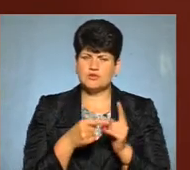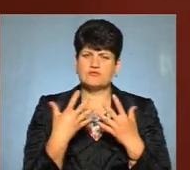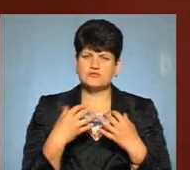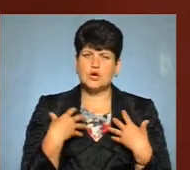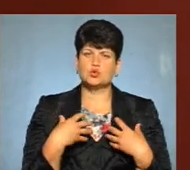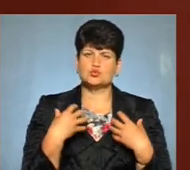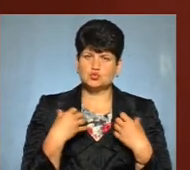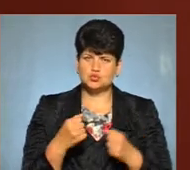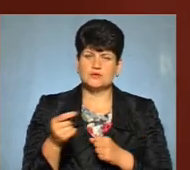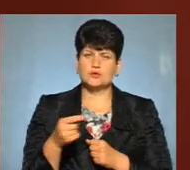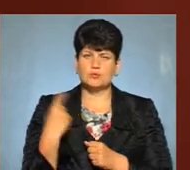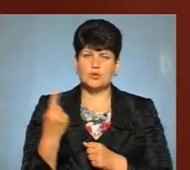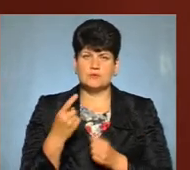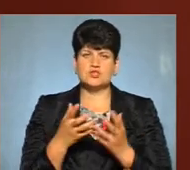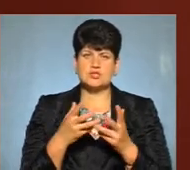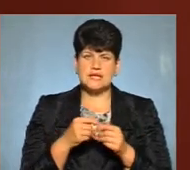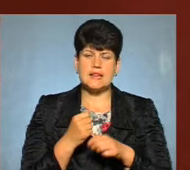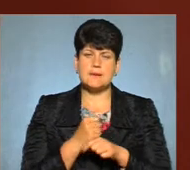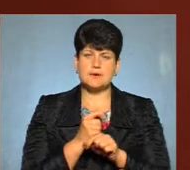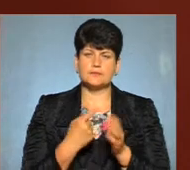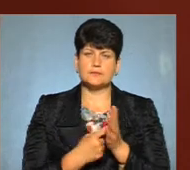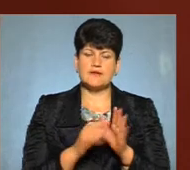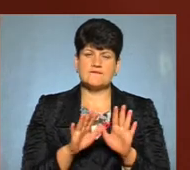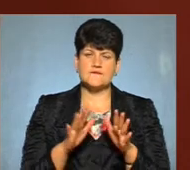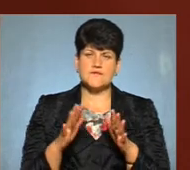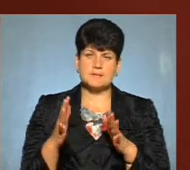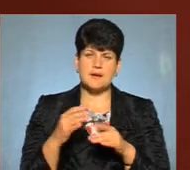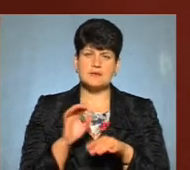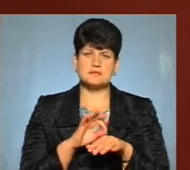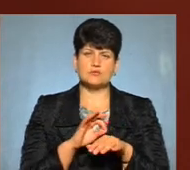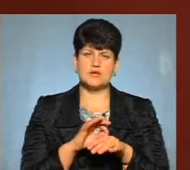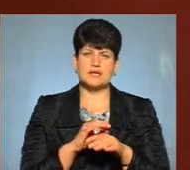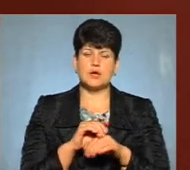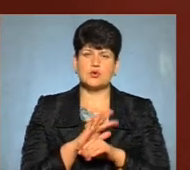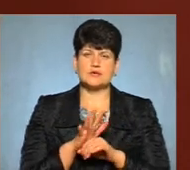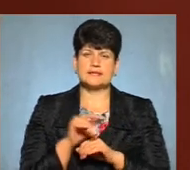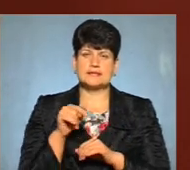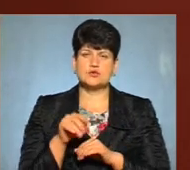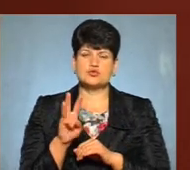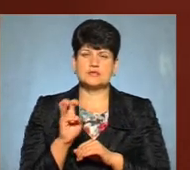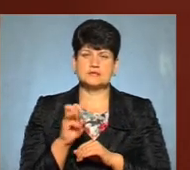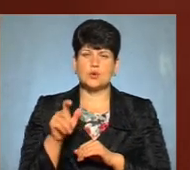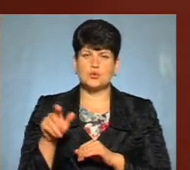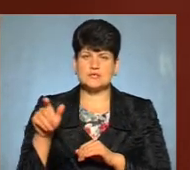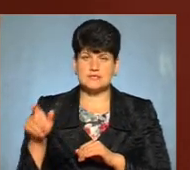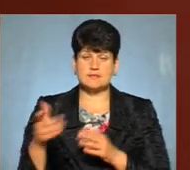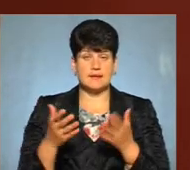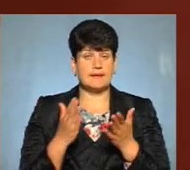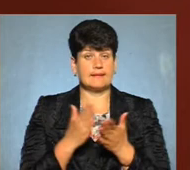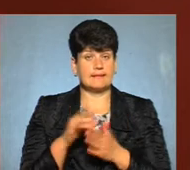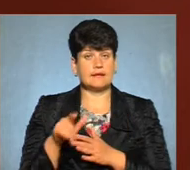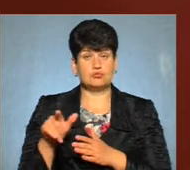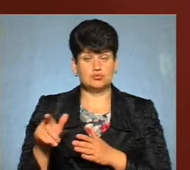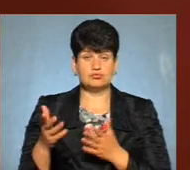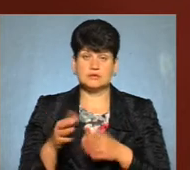На Тернопільщині з числа лабораторно підтверджених випадків перехворіли коронавірусом 1300 осіб. Однак є люди, які